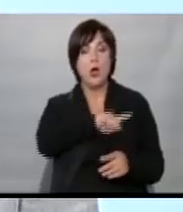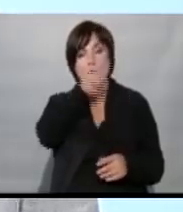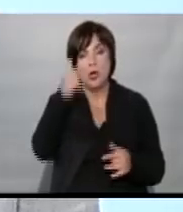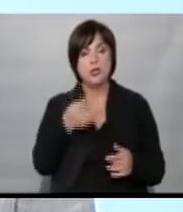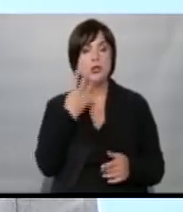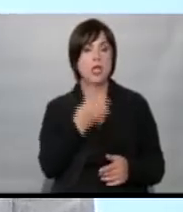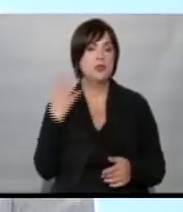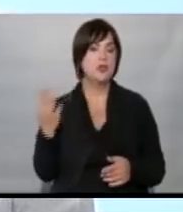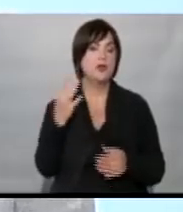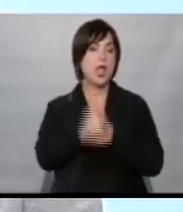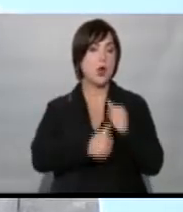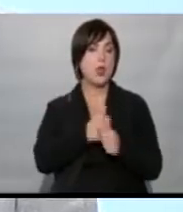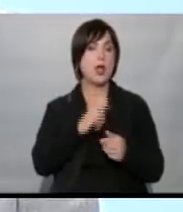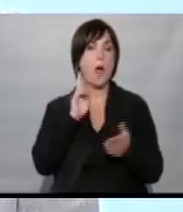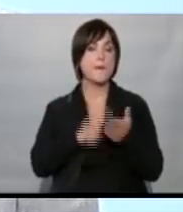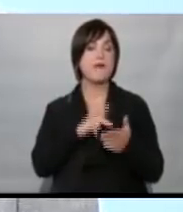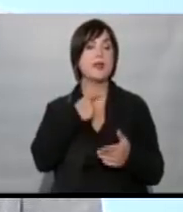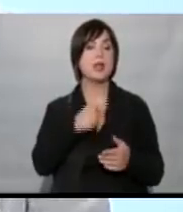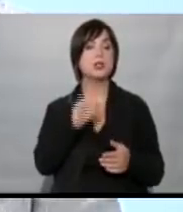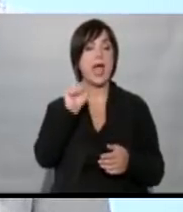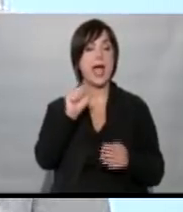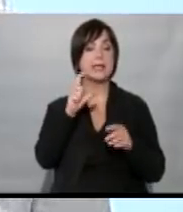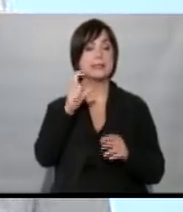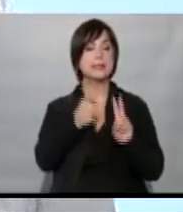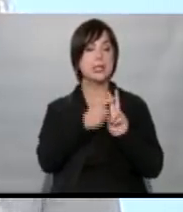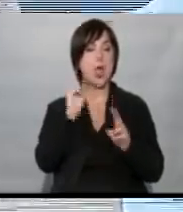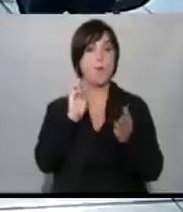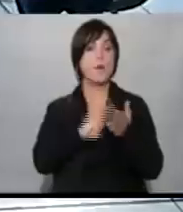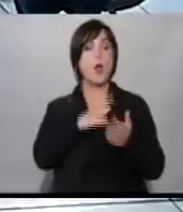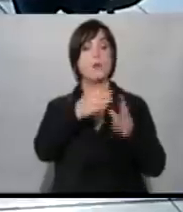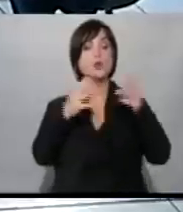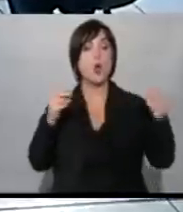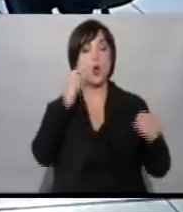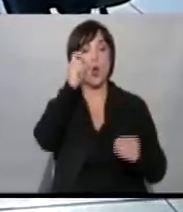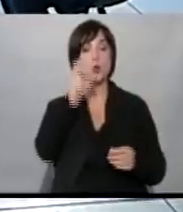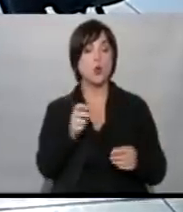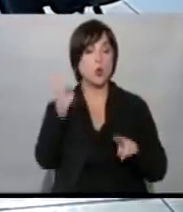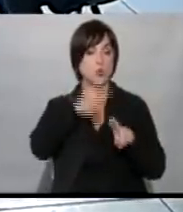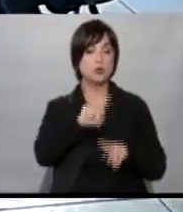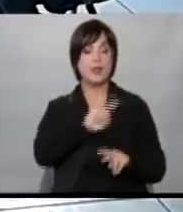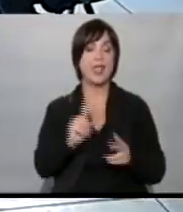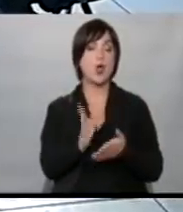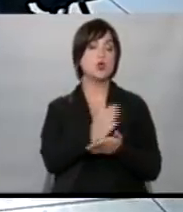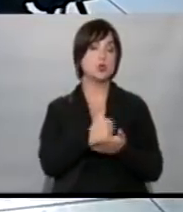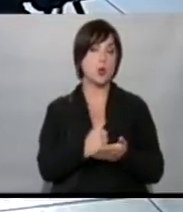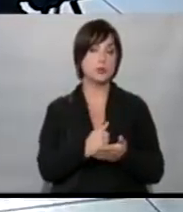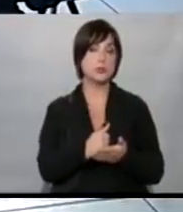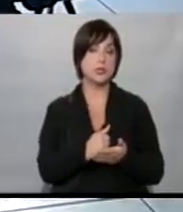44-та година како право на глас од времето на Аснон, многумина одлучија да не го искористат. И